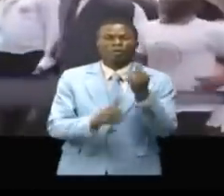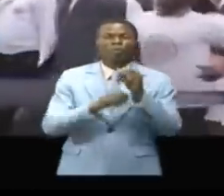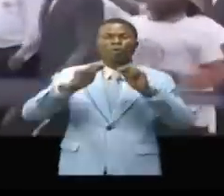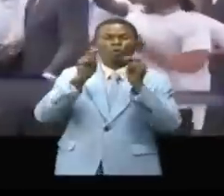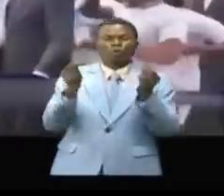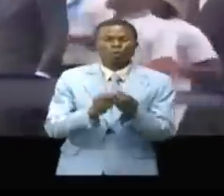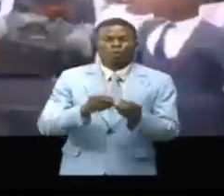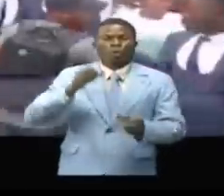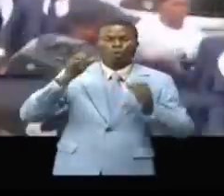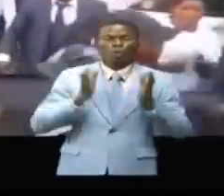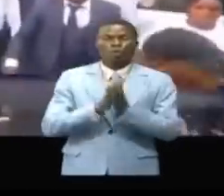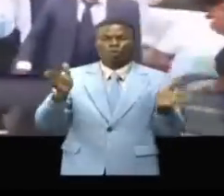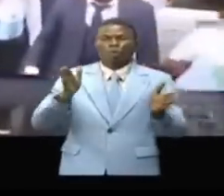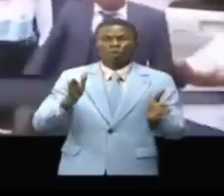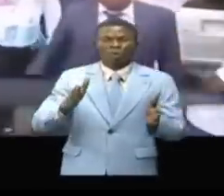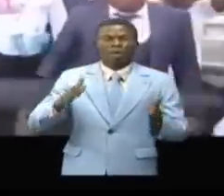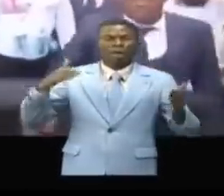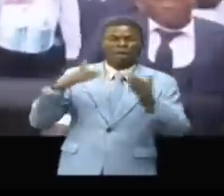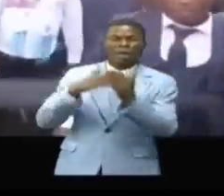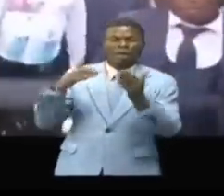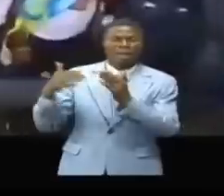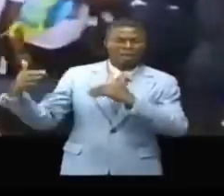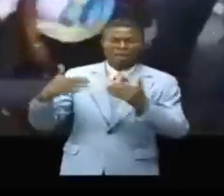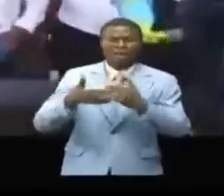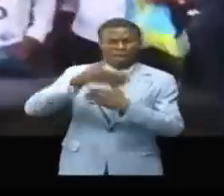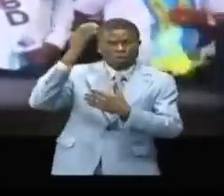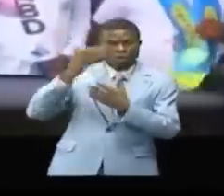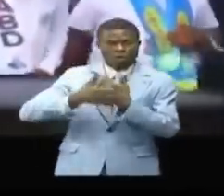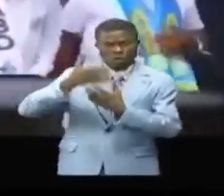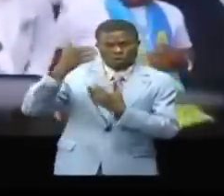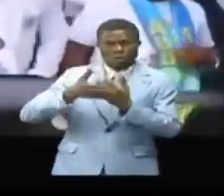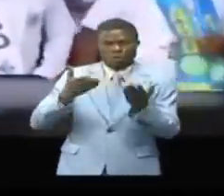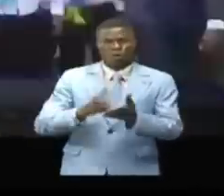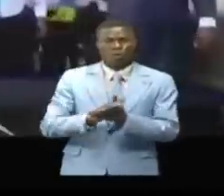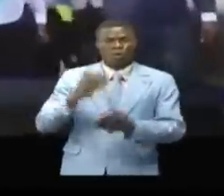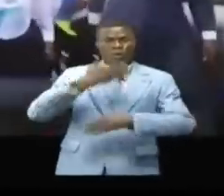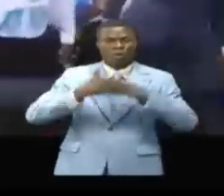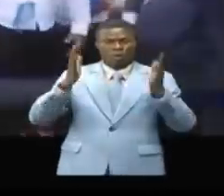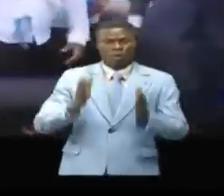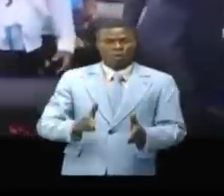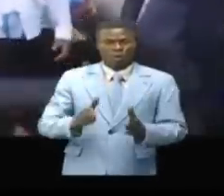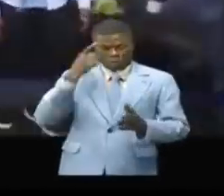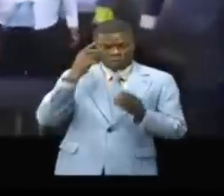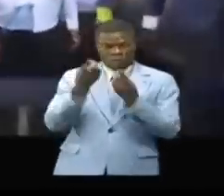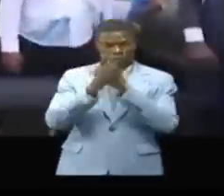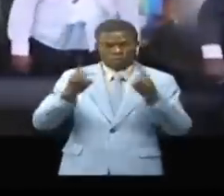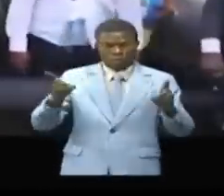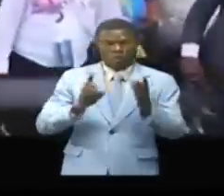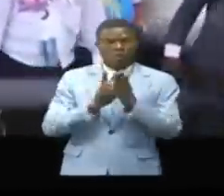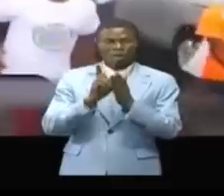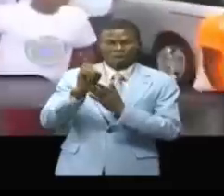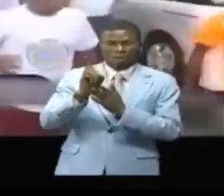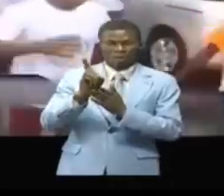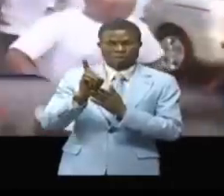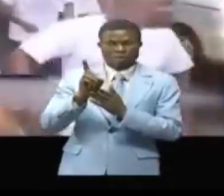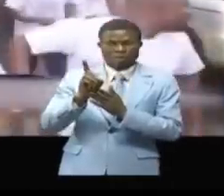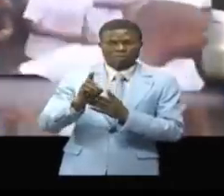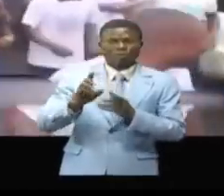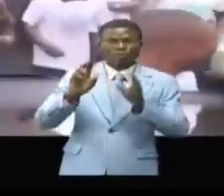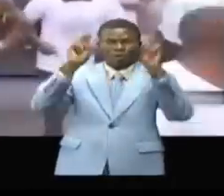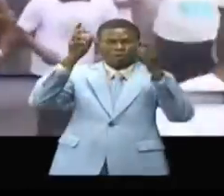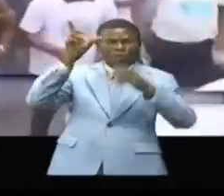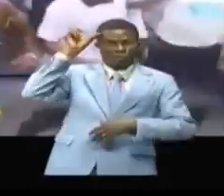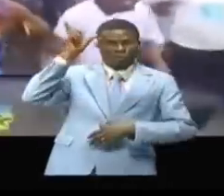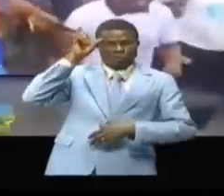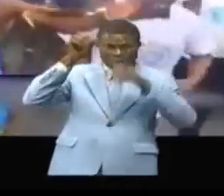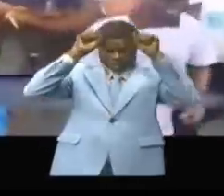Mobilisation générale contre l'agression rwandaise, redynamisation de l'action de bâtisseurs pour la démocratie et le développement, c'est à Lubumbashi que